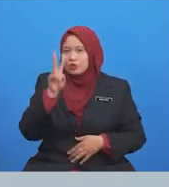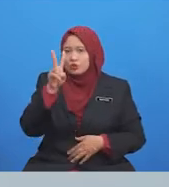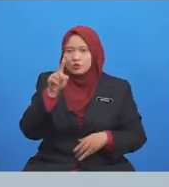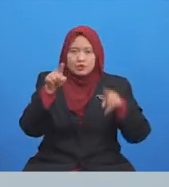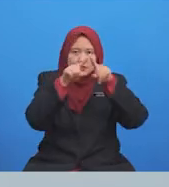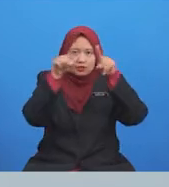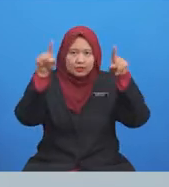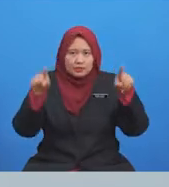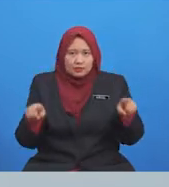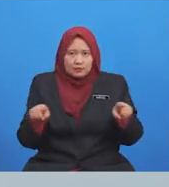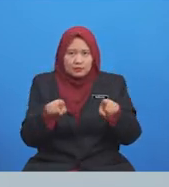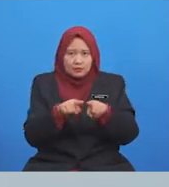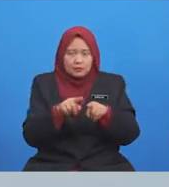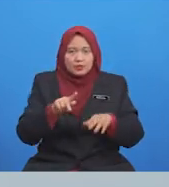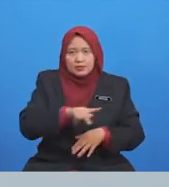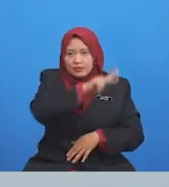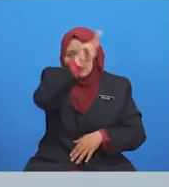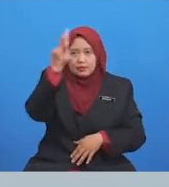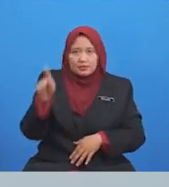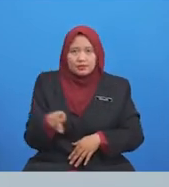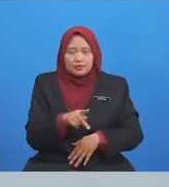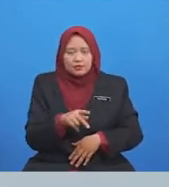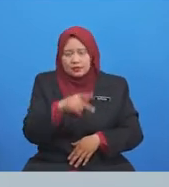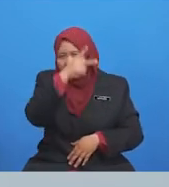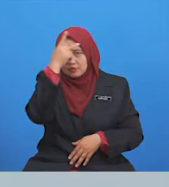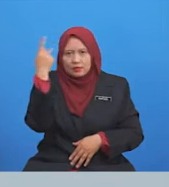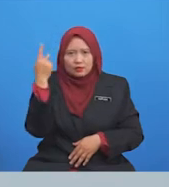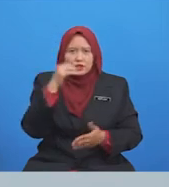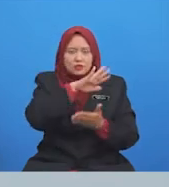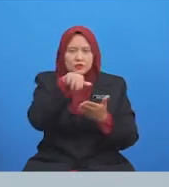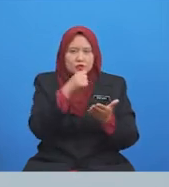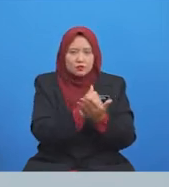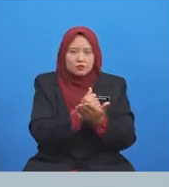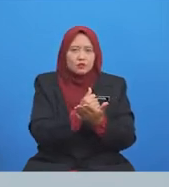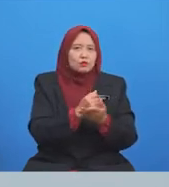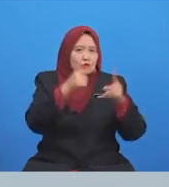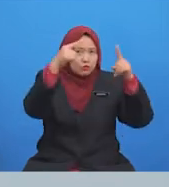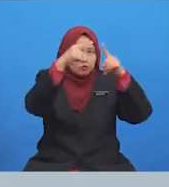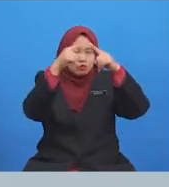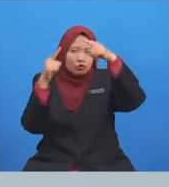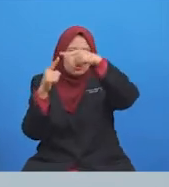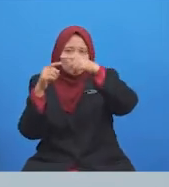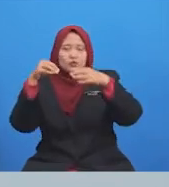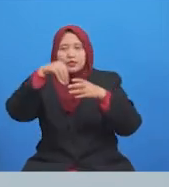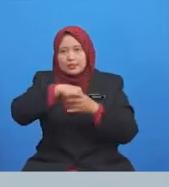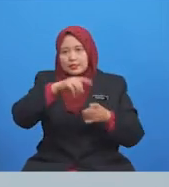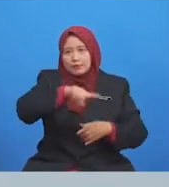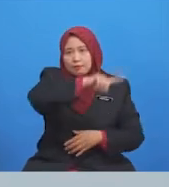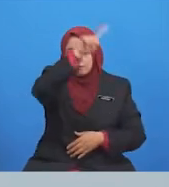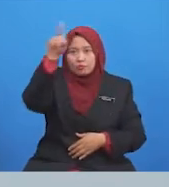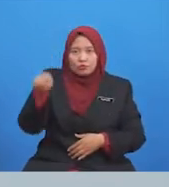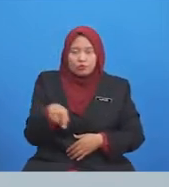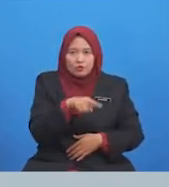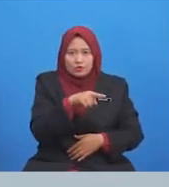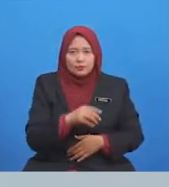merupakan sisi empat kitaran kerana kesemua bucunya terletak pada lilitan bulatan. Jawapan bagi soalan